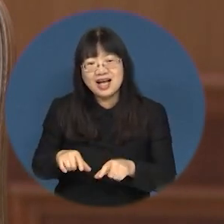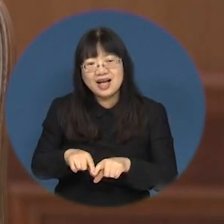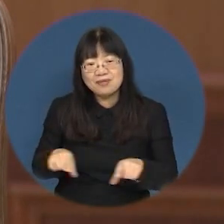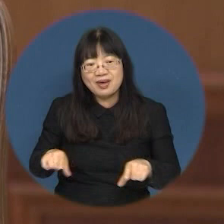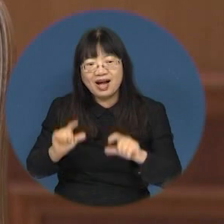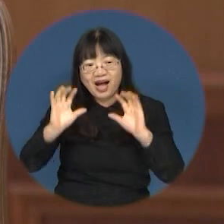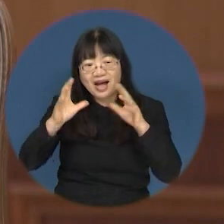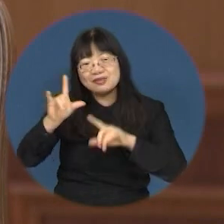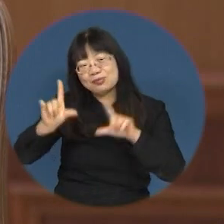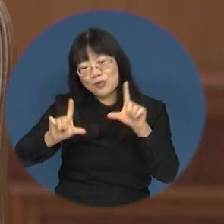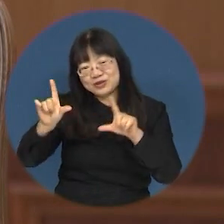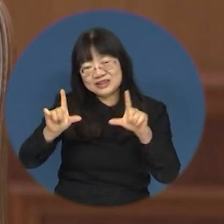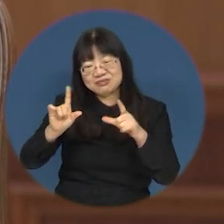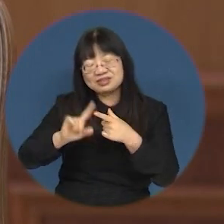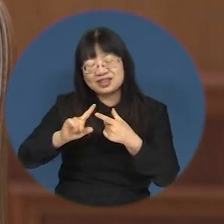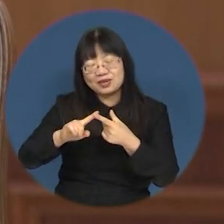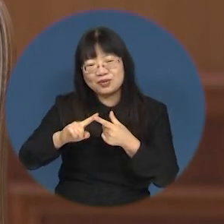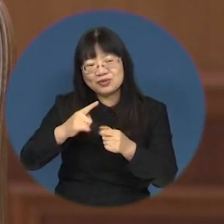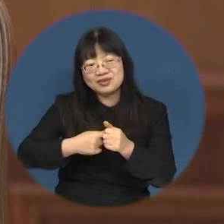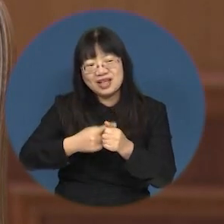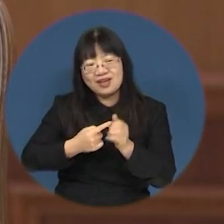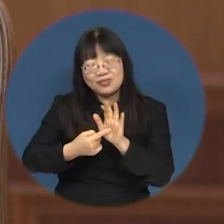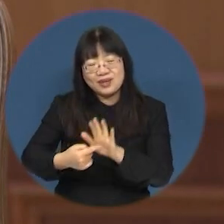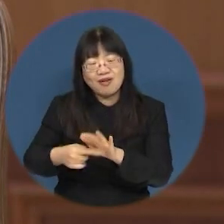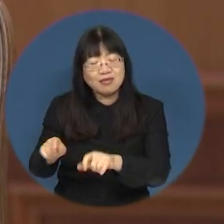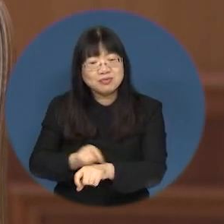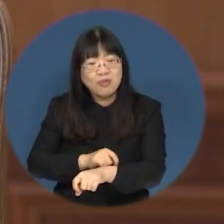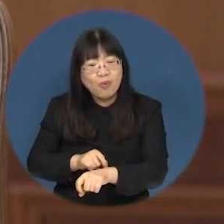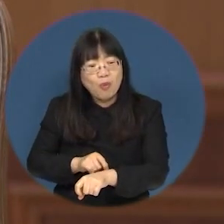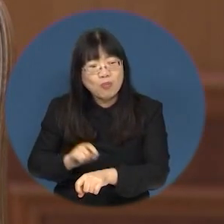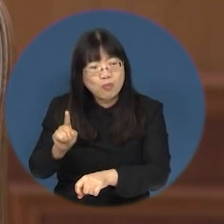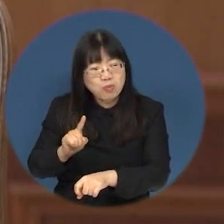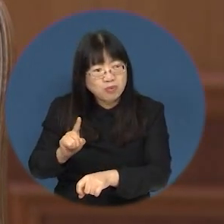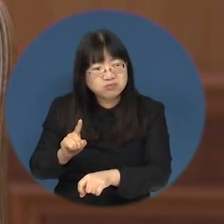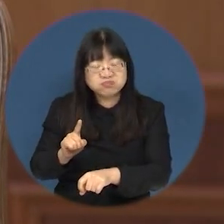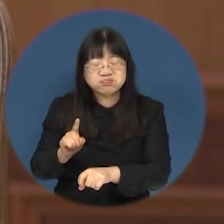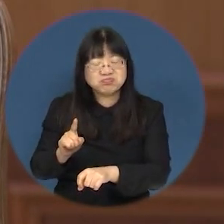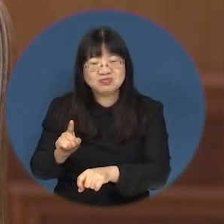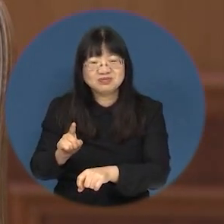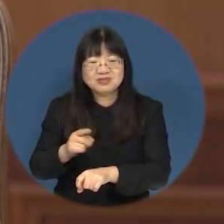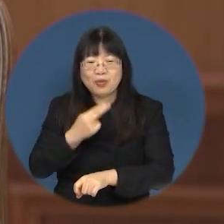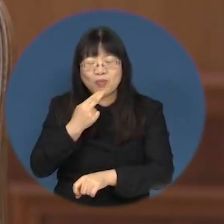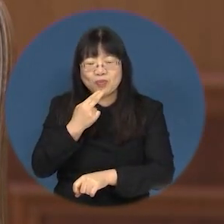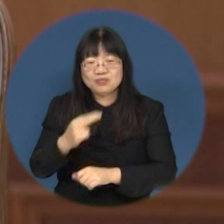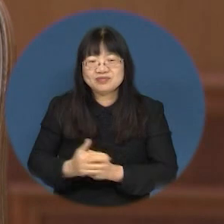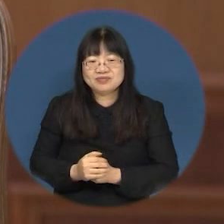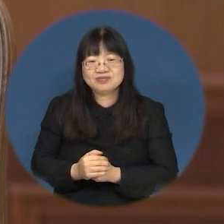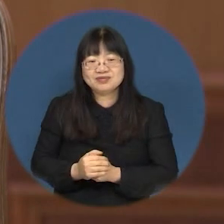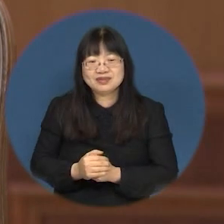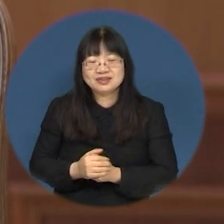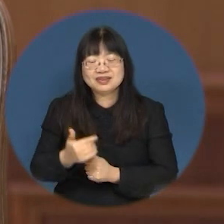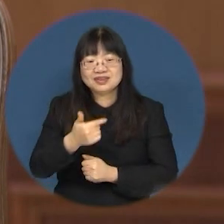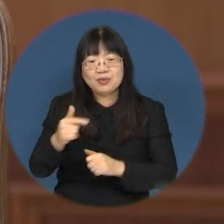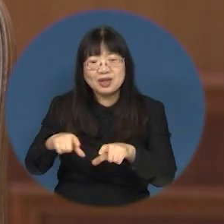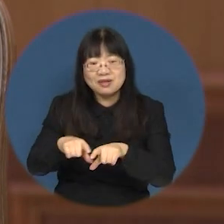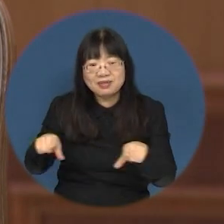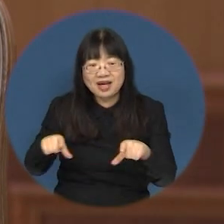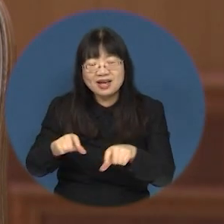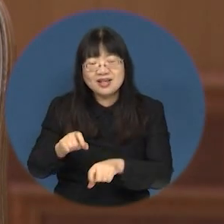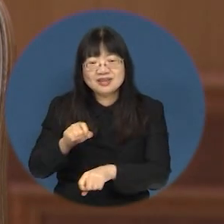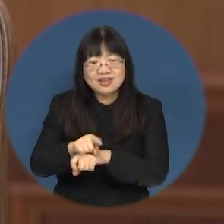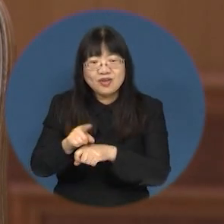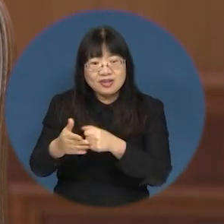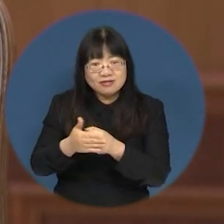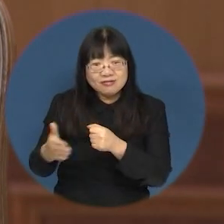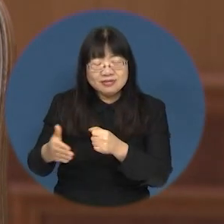일반적인 아이들의 모습이에요. 이제 특별하게 성격이 뭐 어떤 게 있는 게 아니고 단지 이제 너무 일반적인 애의 성격이다